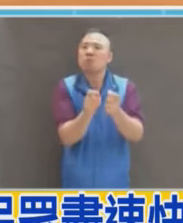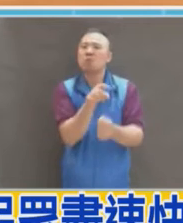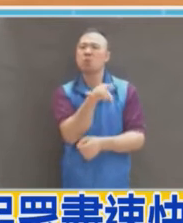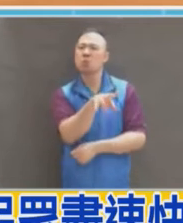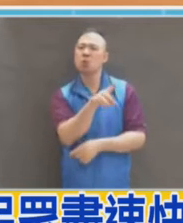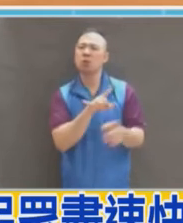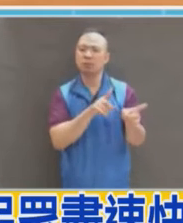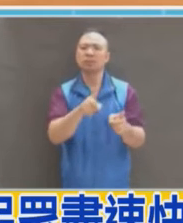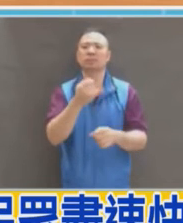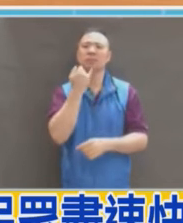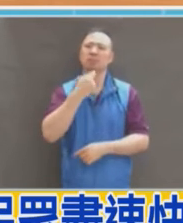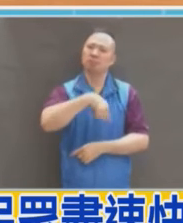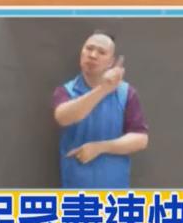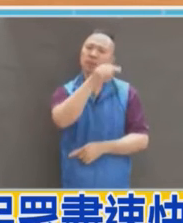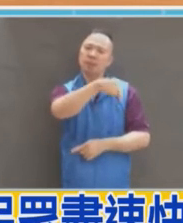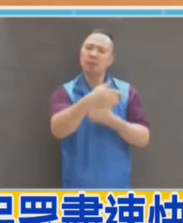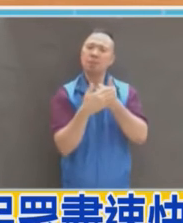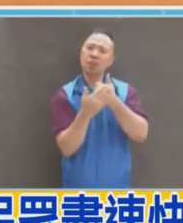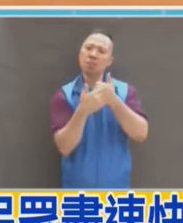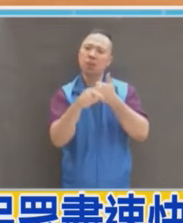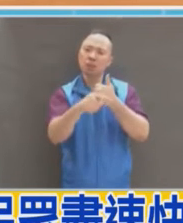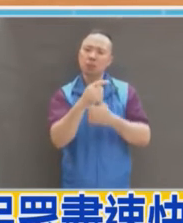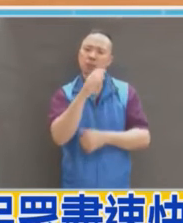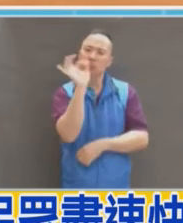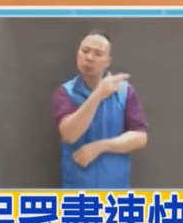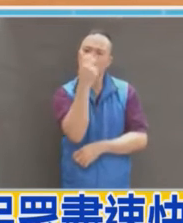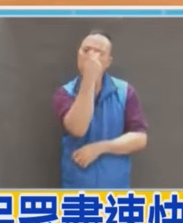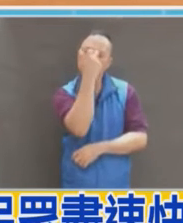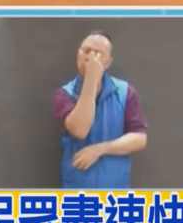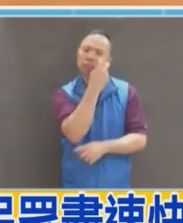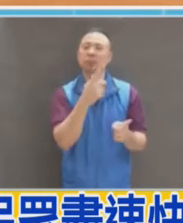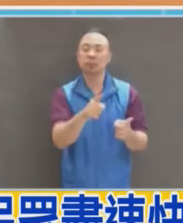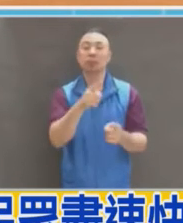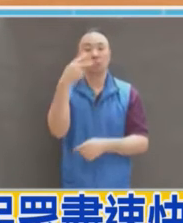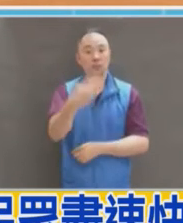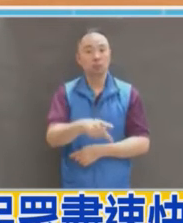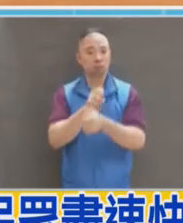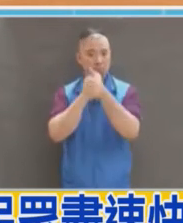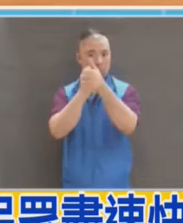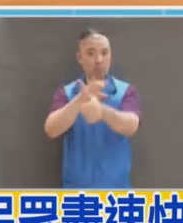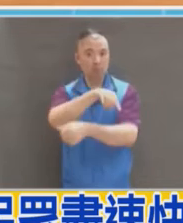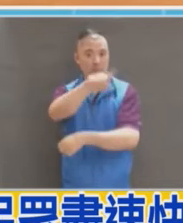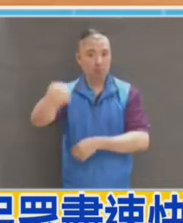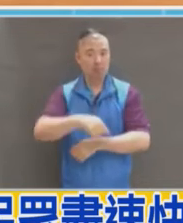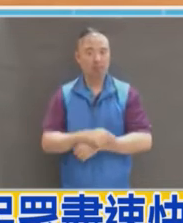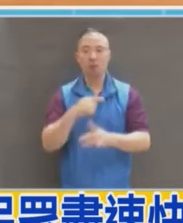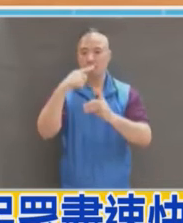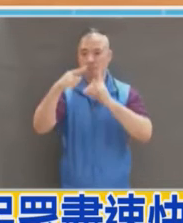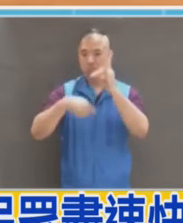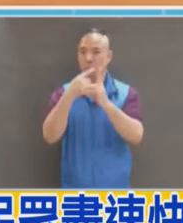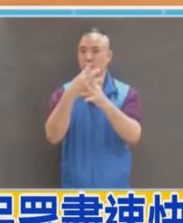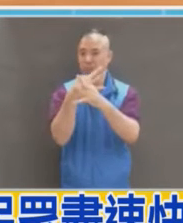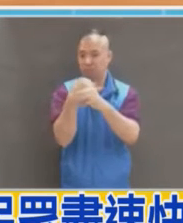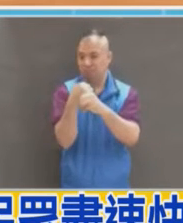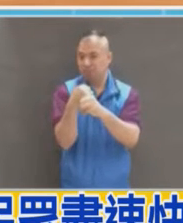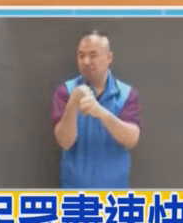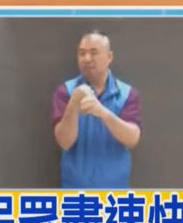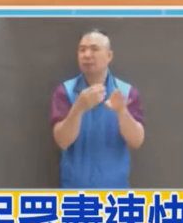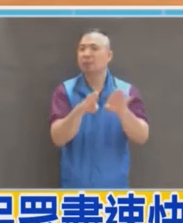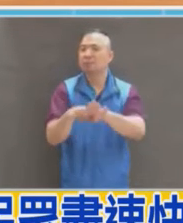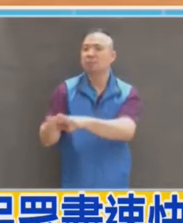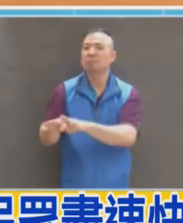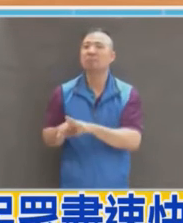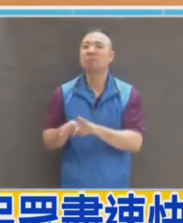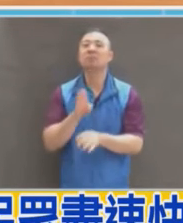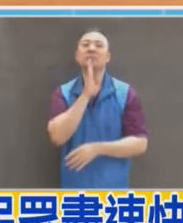监控点做一个比较，这一周跟上周比较起来，我们的车